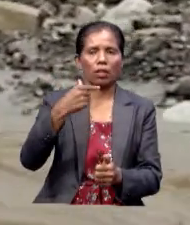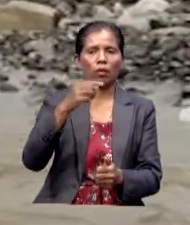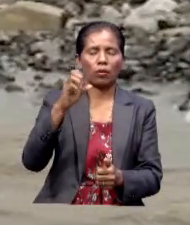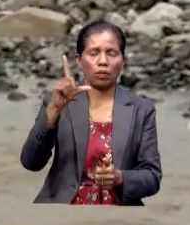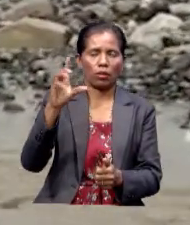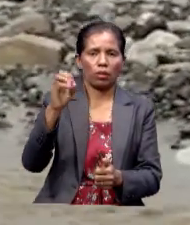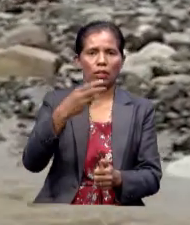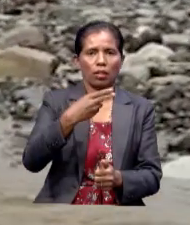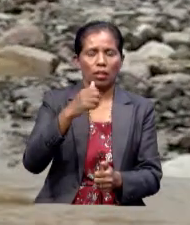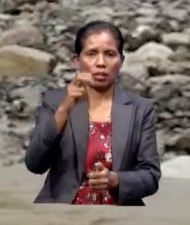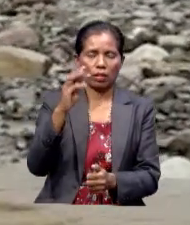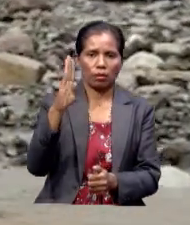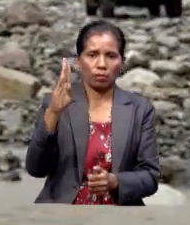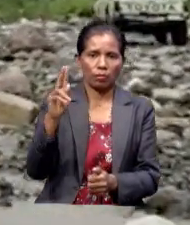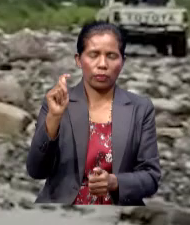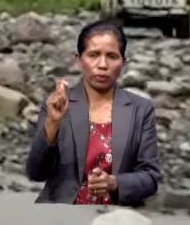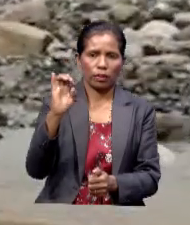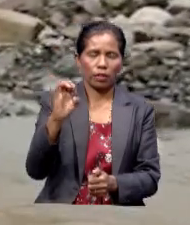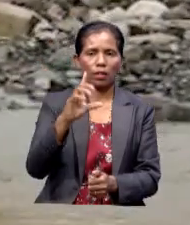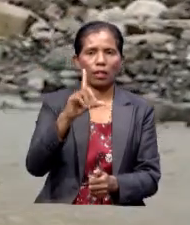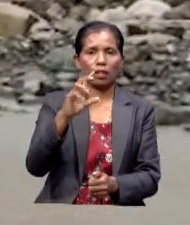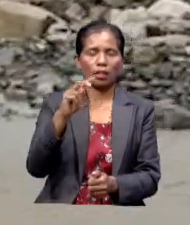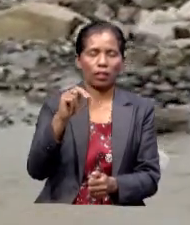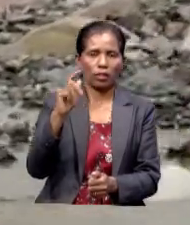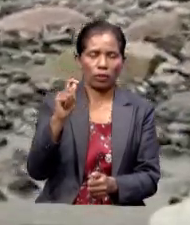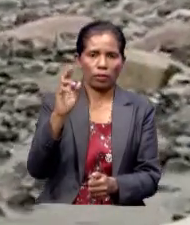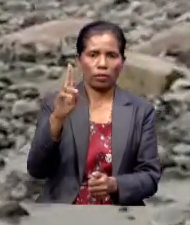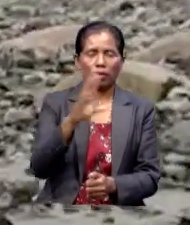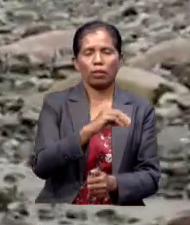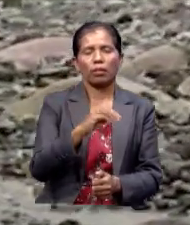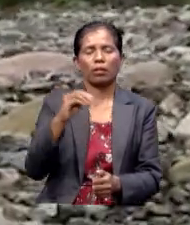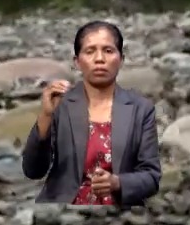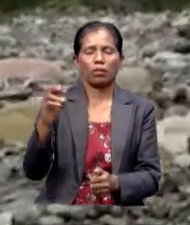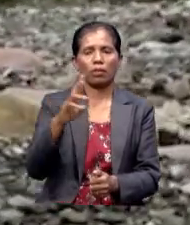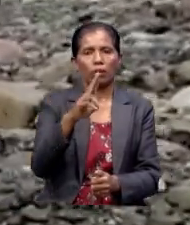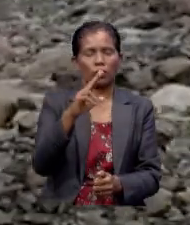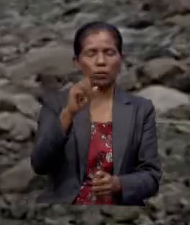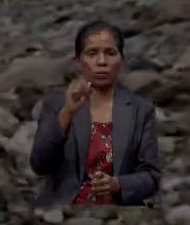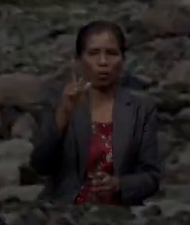Hatubuti, Lebututu, Lentutu, Maulefo, no Rusulau.